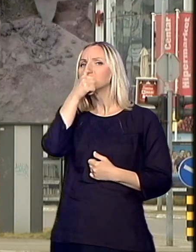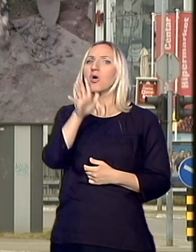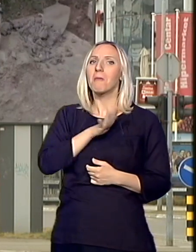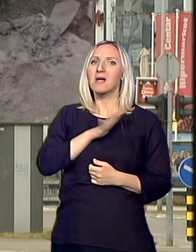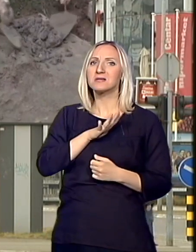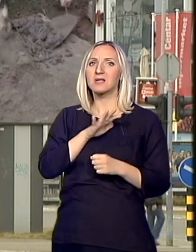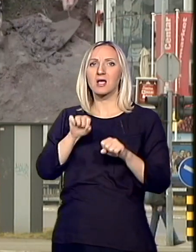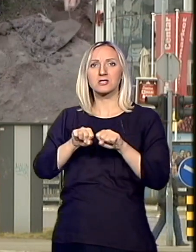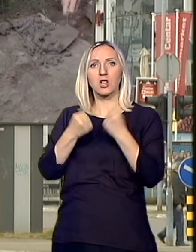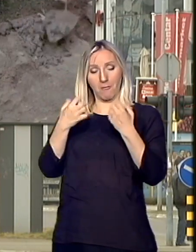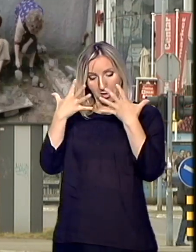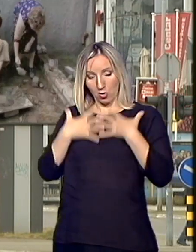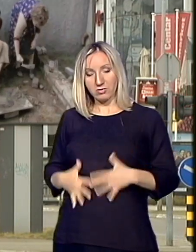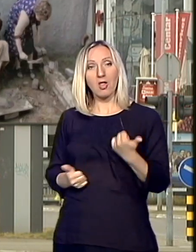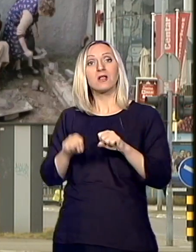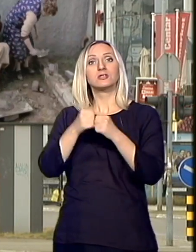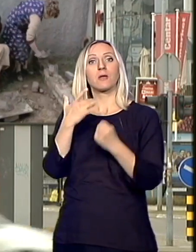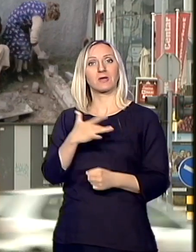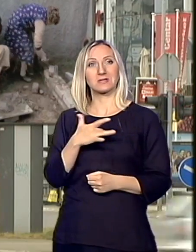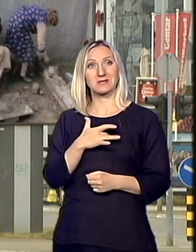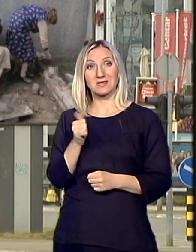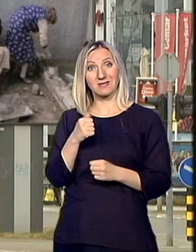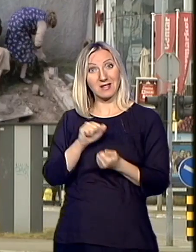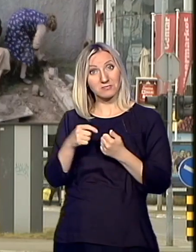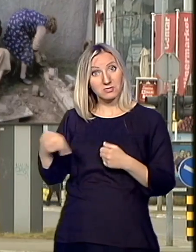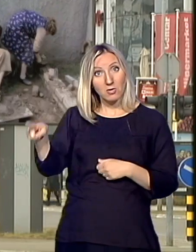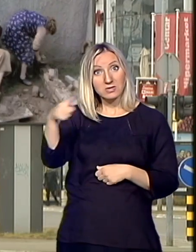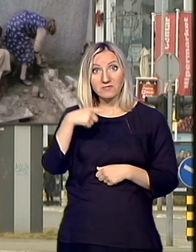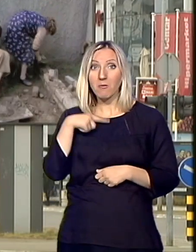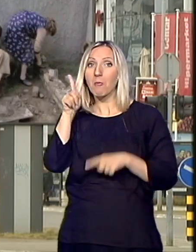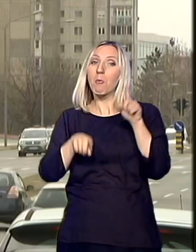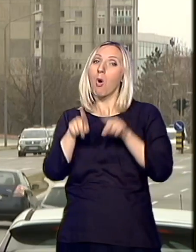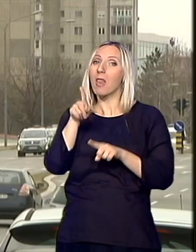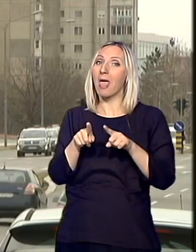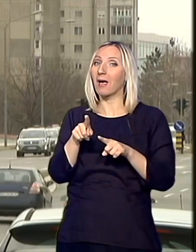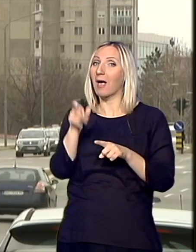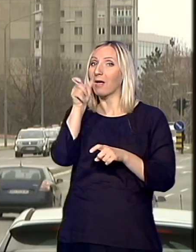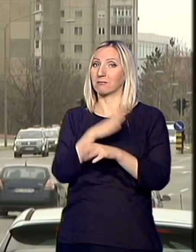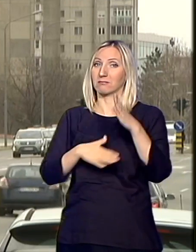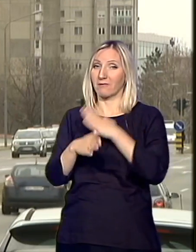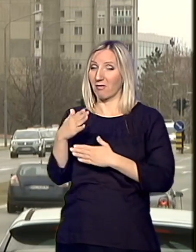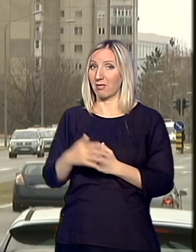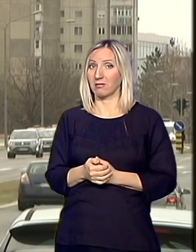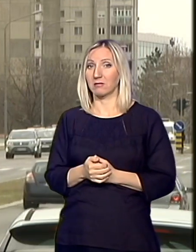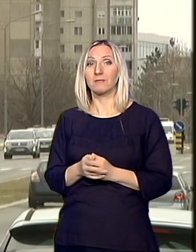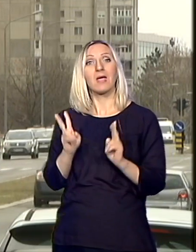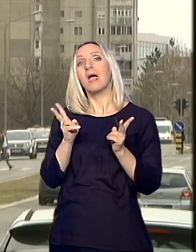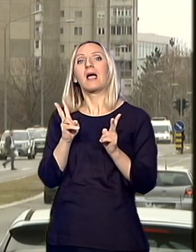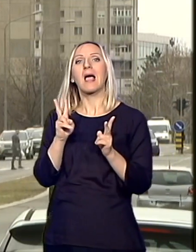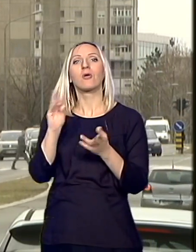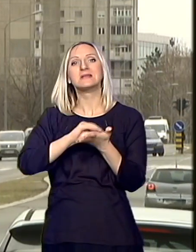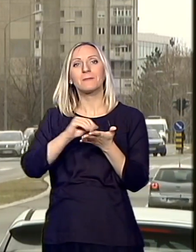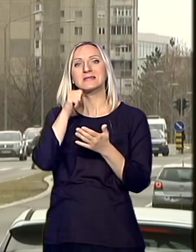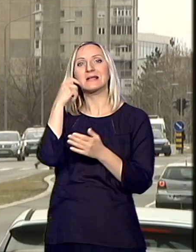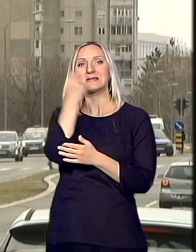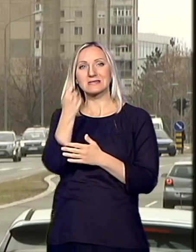srce? Jesmo li mi svako na svoj način ponekad invalidi? Kako se pisac i slikar Christy Brown,